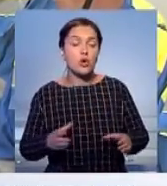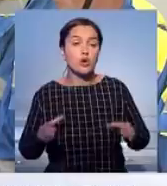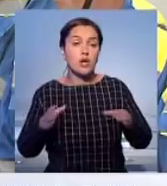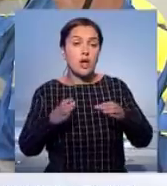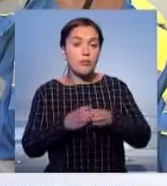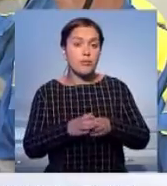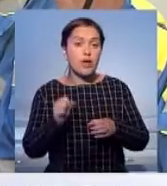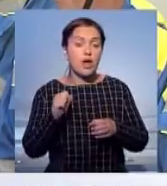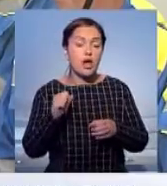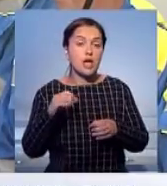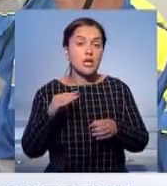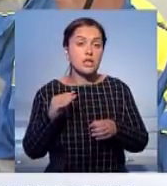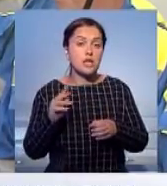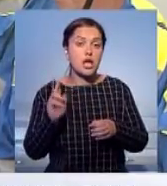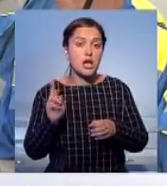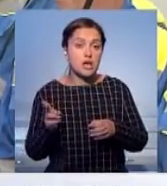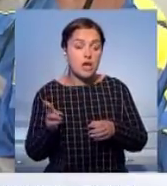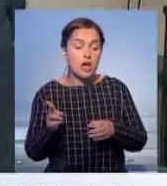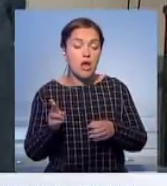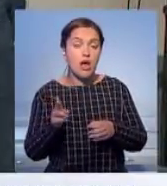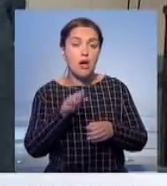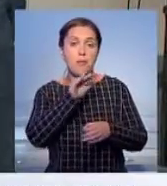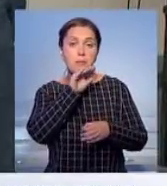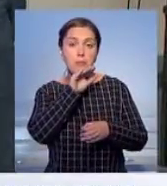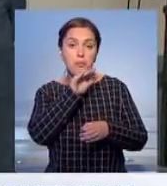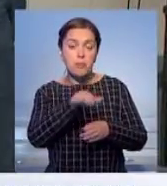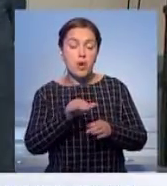АЖК профессиональная,